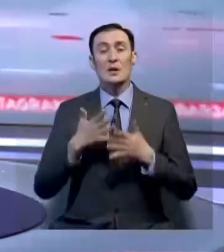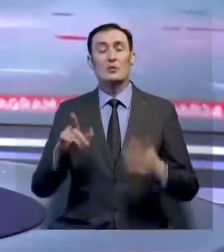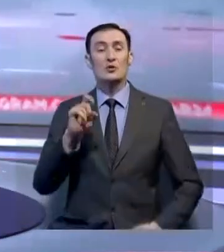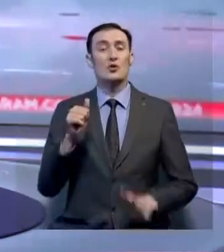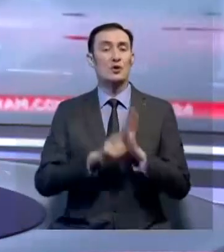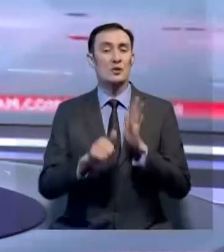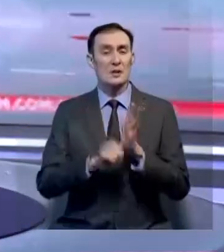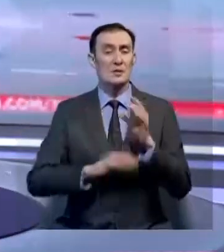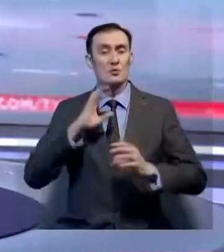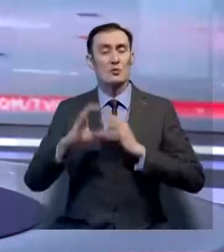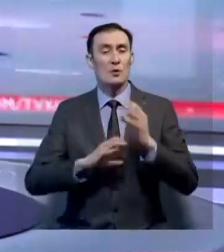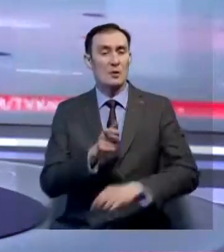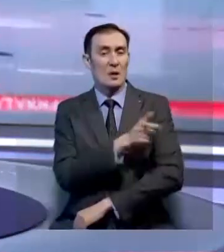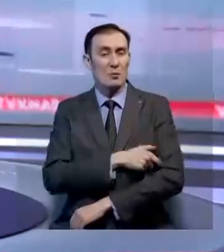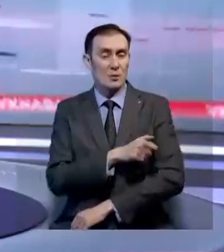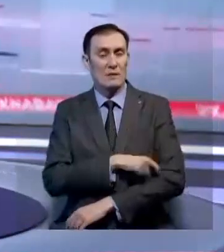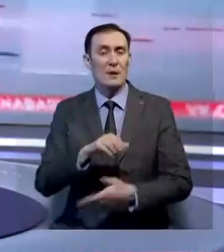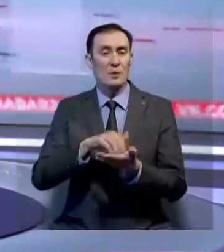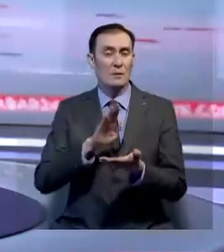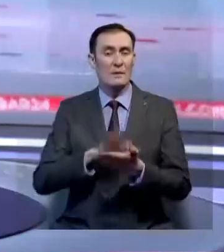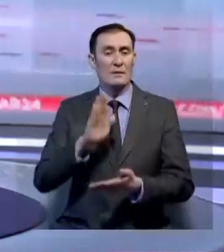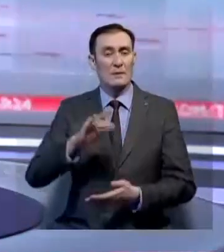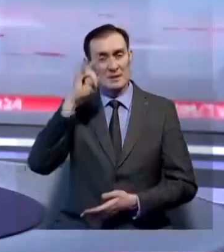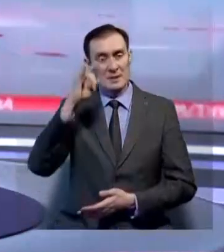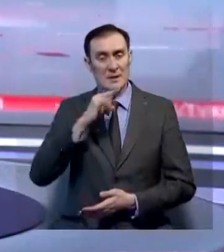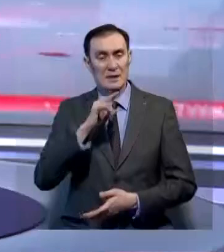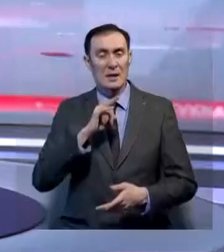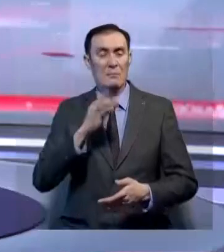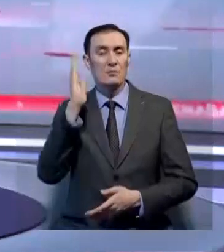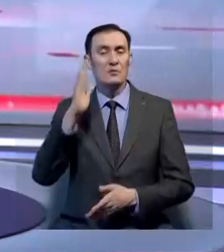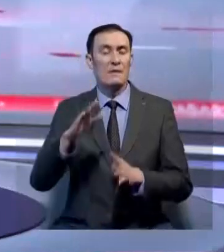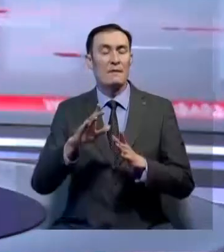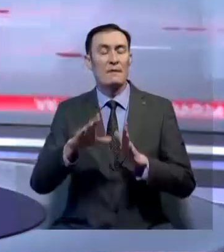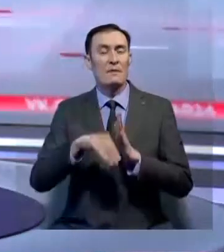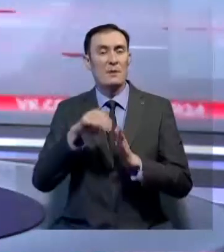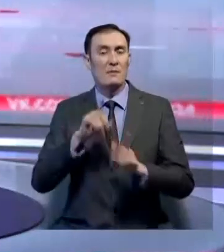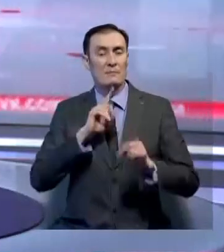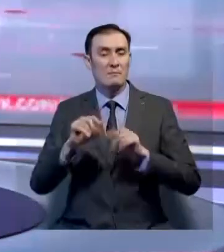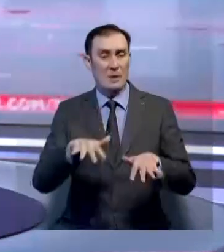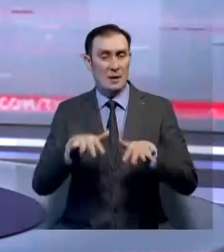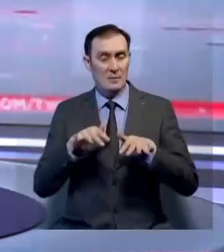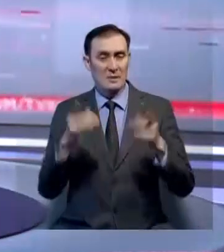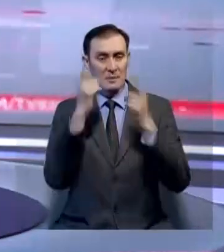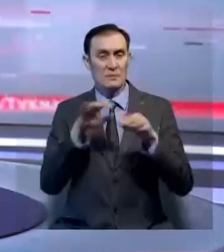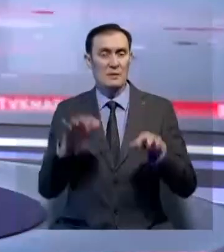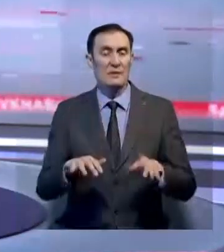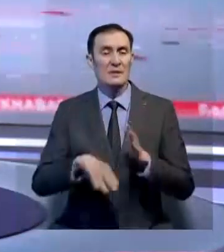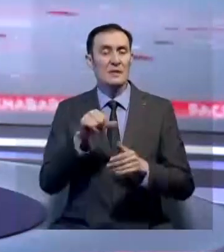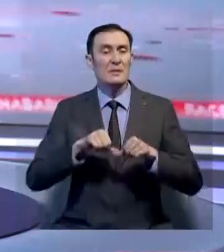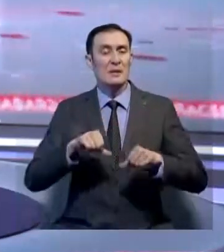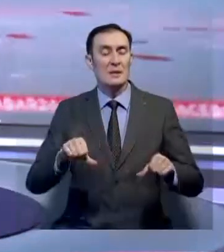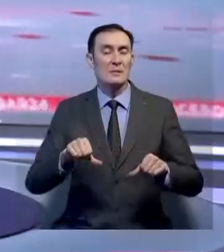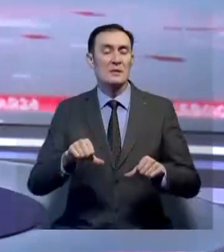Более 160 международных наблюдателей уже аккредитовались на предстоящие парламентские выборы в Казахстане. Об этом сообщил председатель Центральной